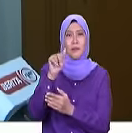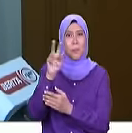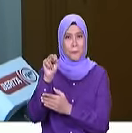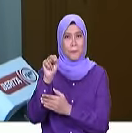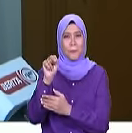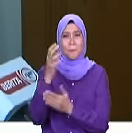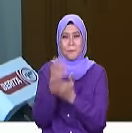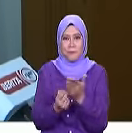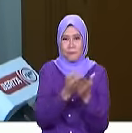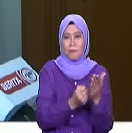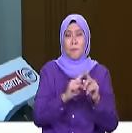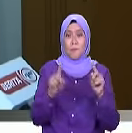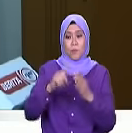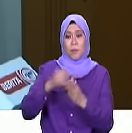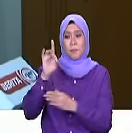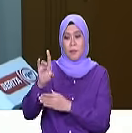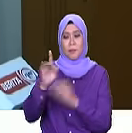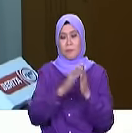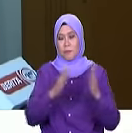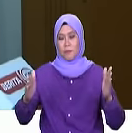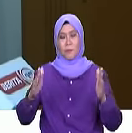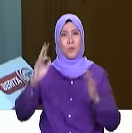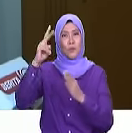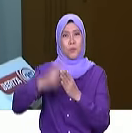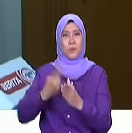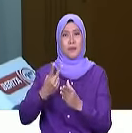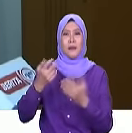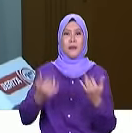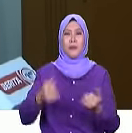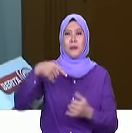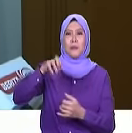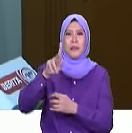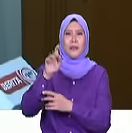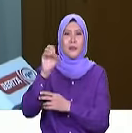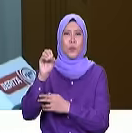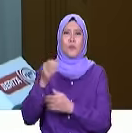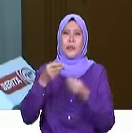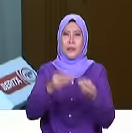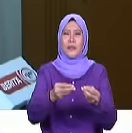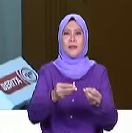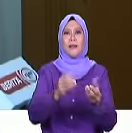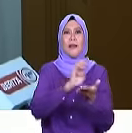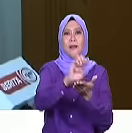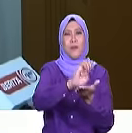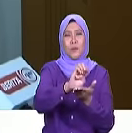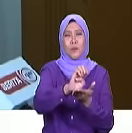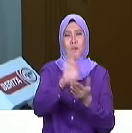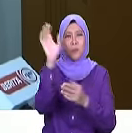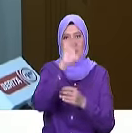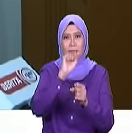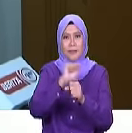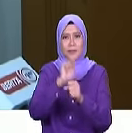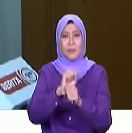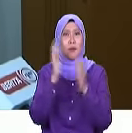sehingga dalam tempoh 2 bulan ini, Perkeso telah memperluaskan allowance ini kepada bukan pencarum. So, dia pencari kerja di